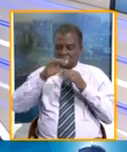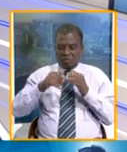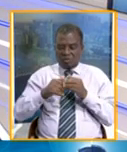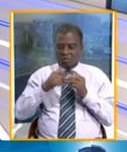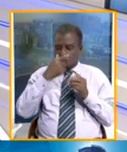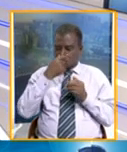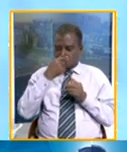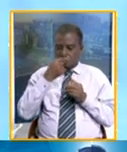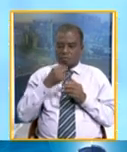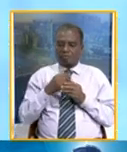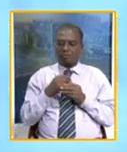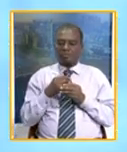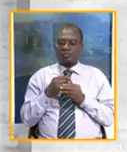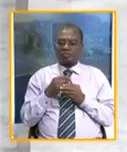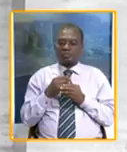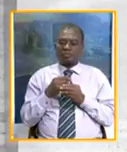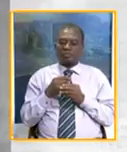gouvernement.